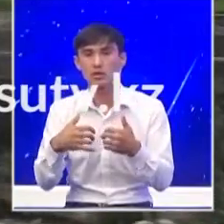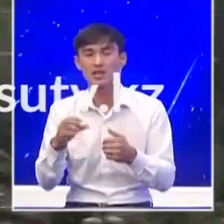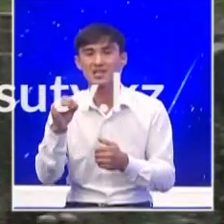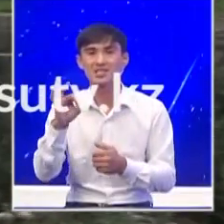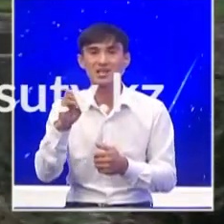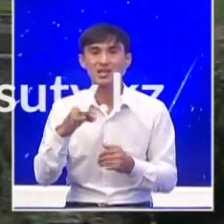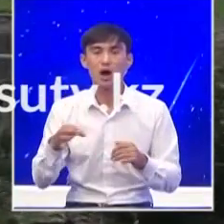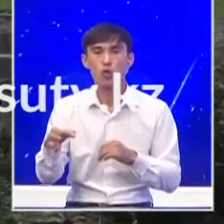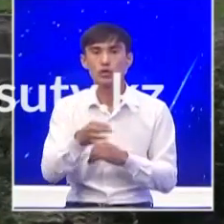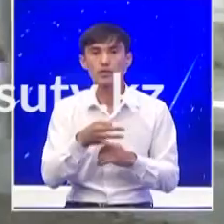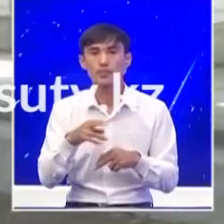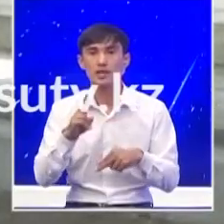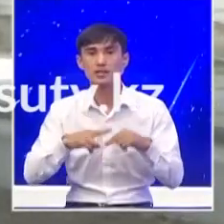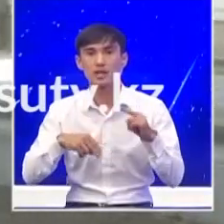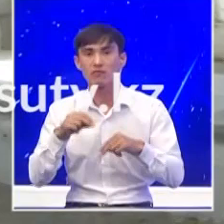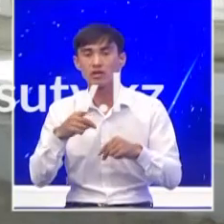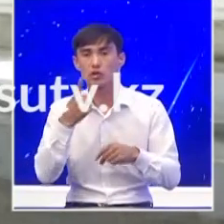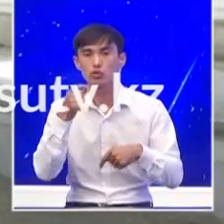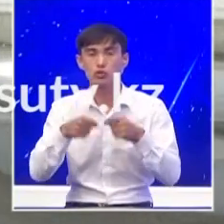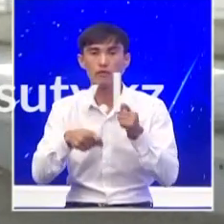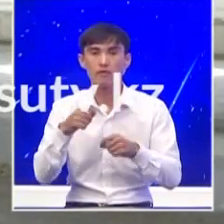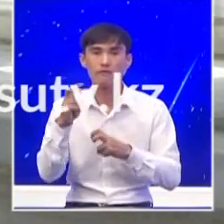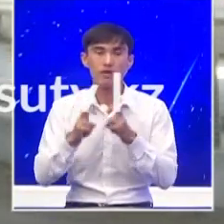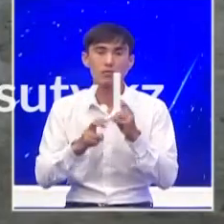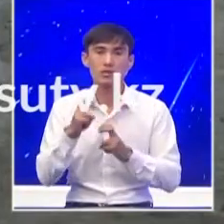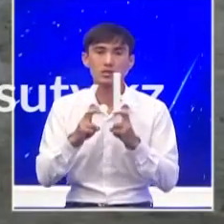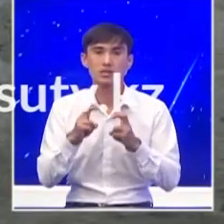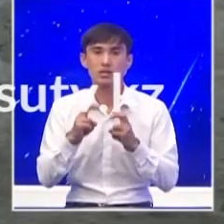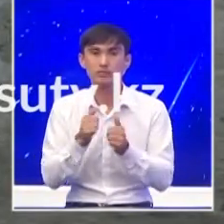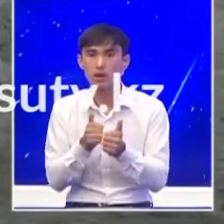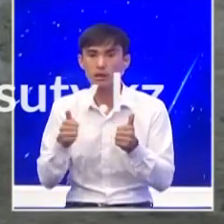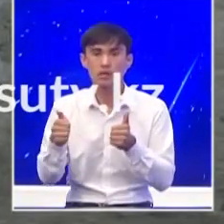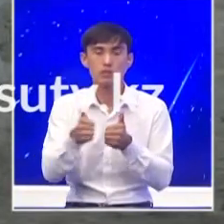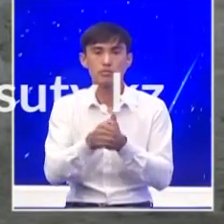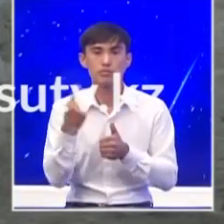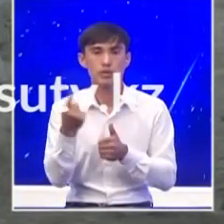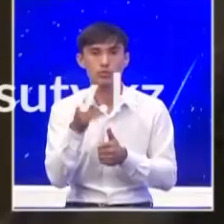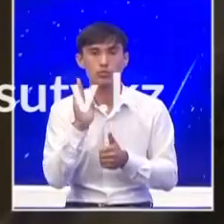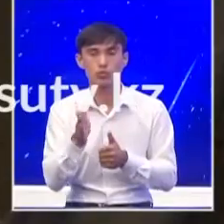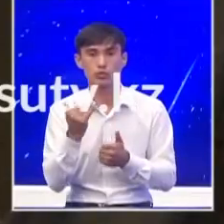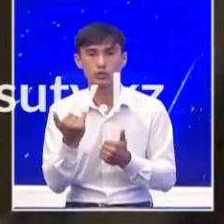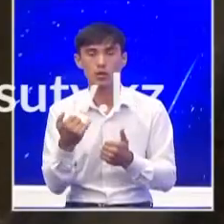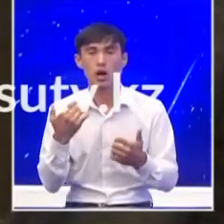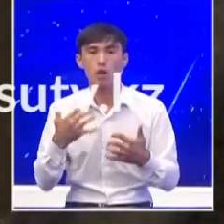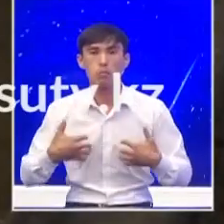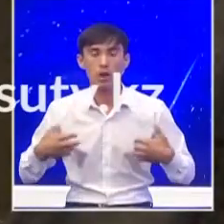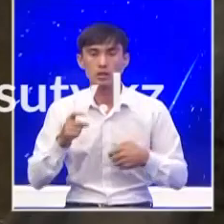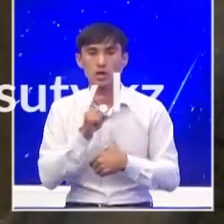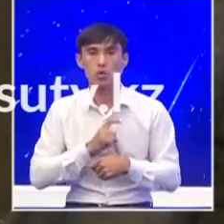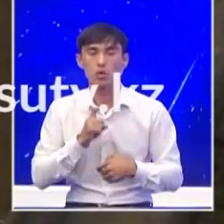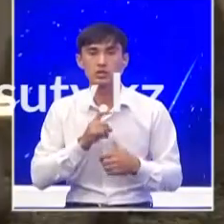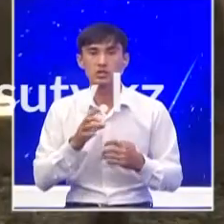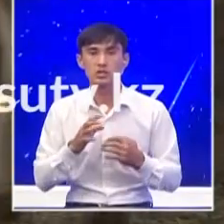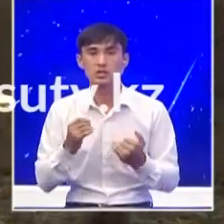Ескелді ауданында салынып жатқан сүт тауар фермасы өңірдегі алдыңғы қатарлы фермалардың бірі болмақ. Мал шаруашылығы кешенінде